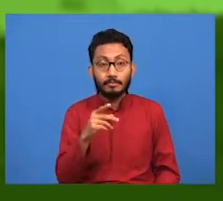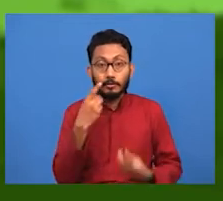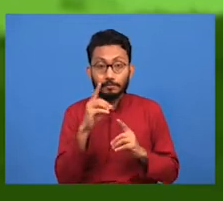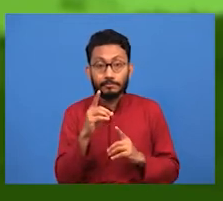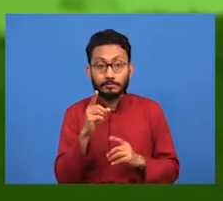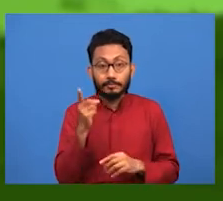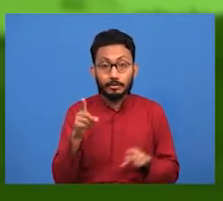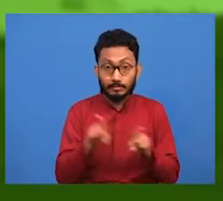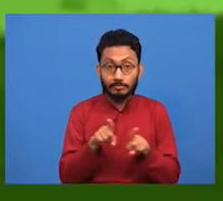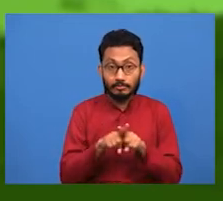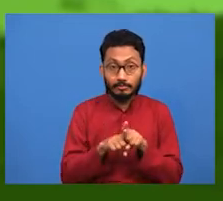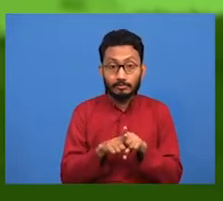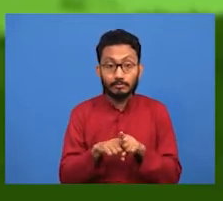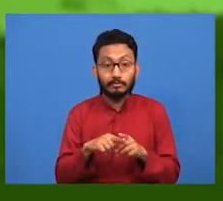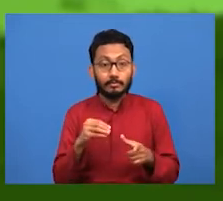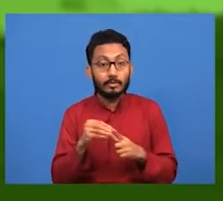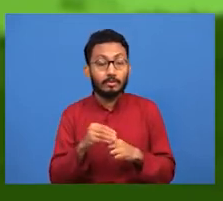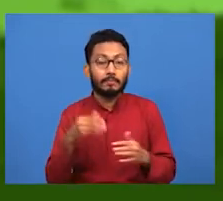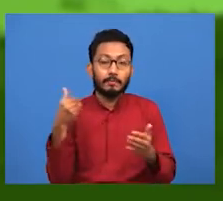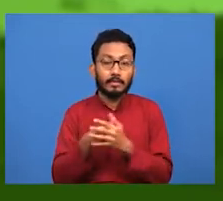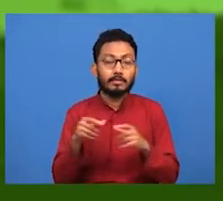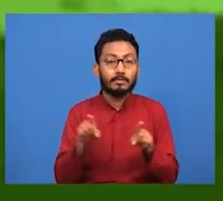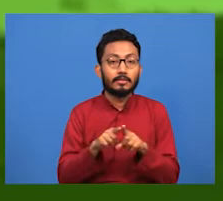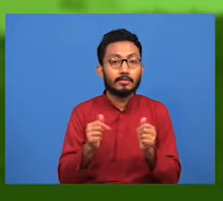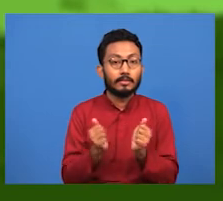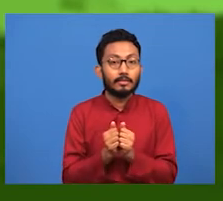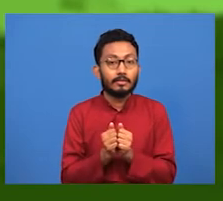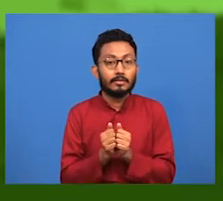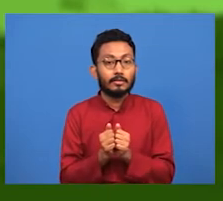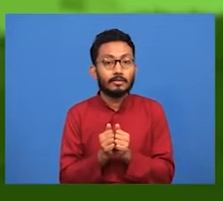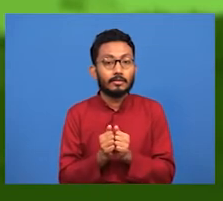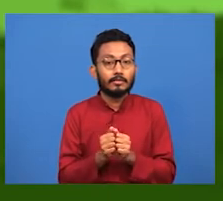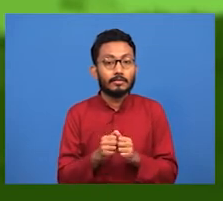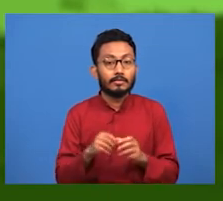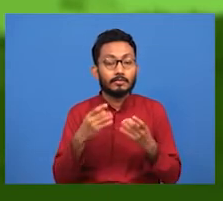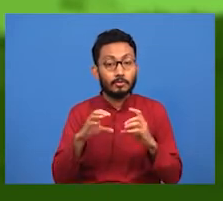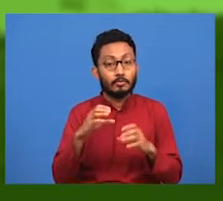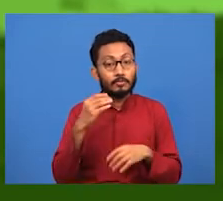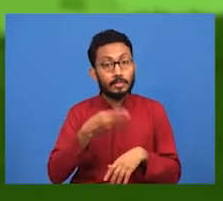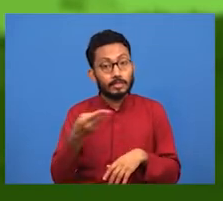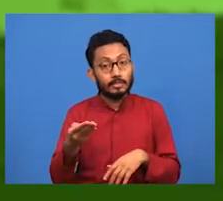kamu sama atau hampir sama seperti contoh yang cikgu berikan?